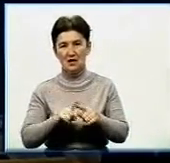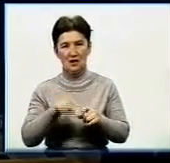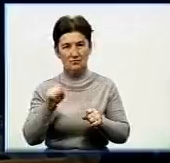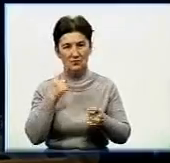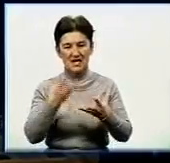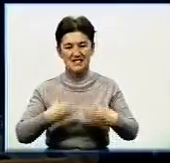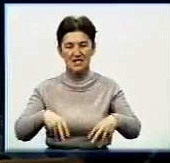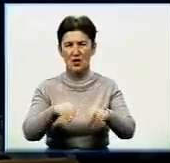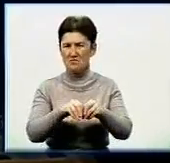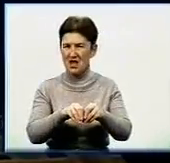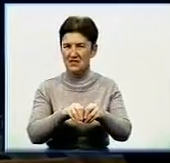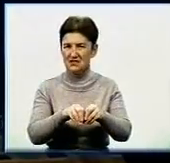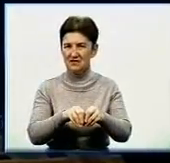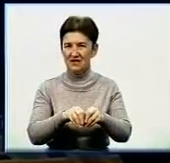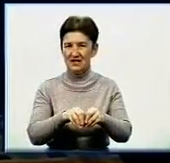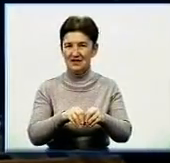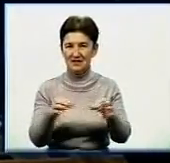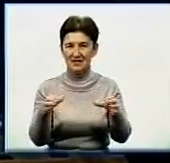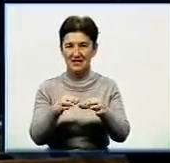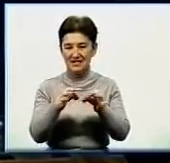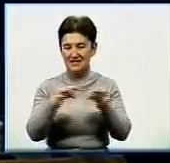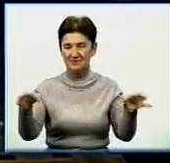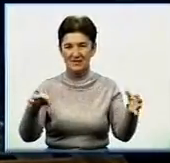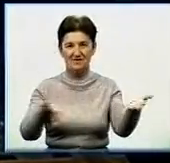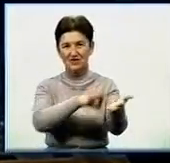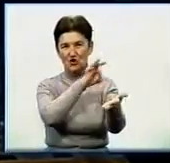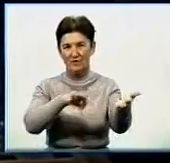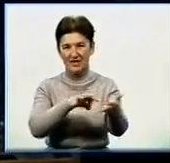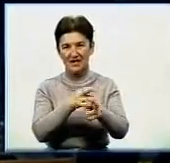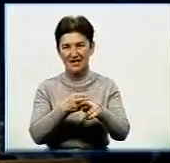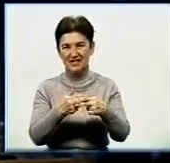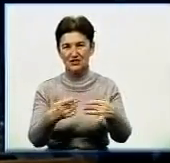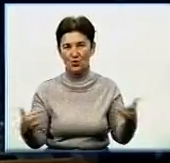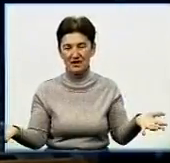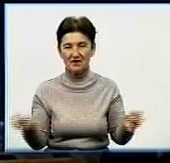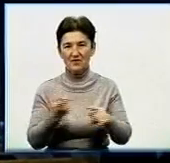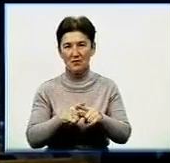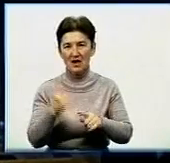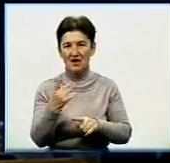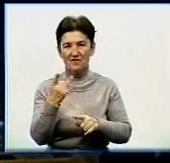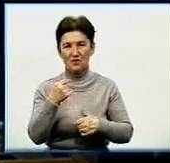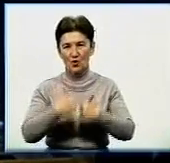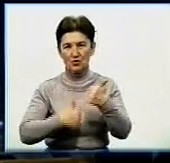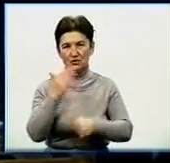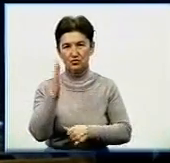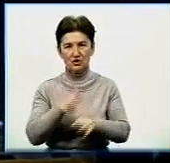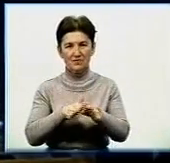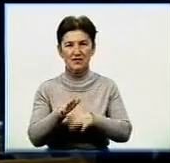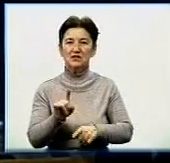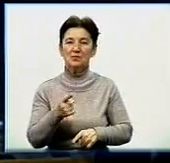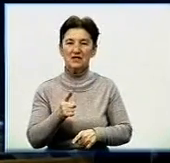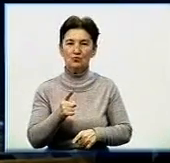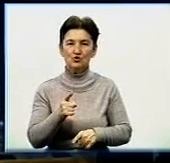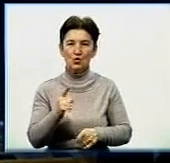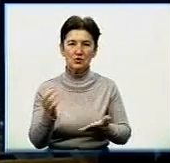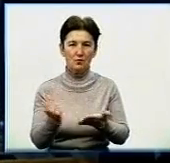представлено семейство струнных смычковых инструментов. Впервые будет такой конкурс в нашем городе проходить, потому что